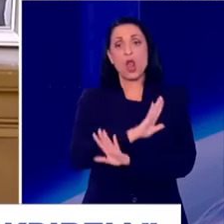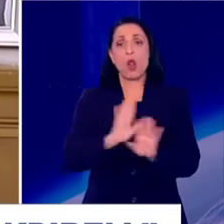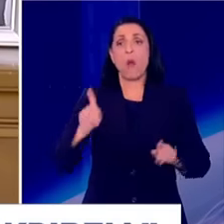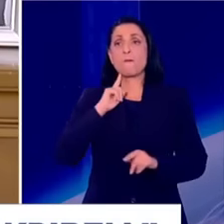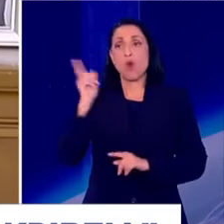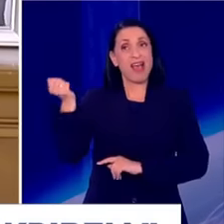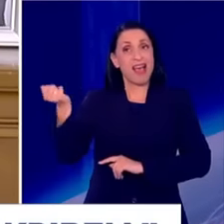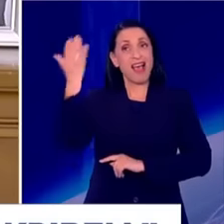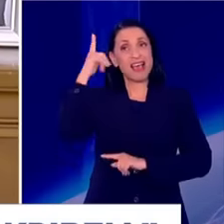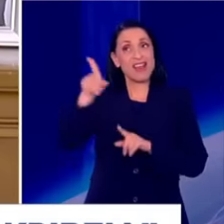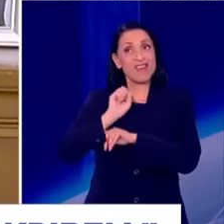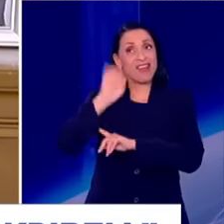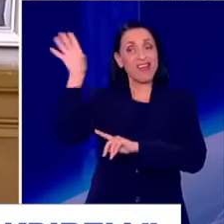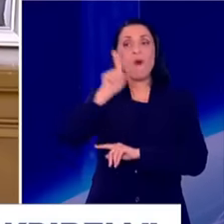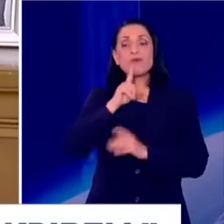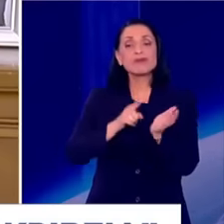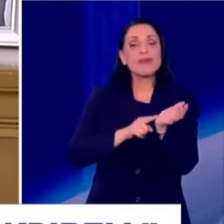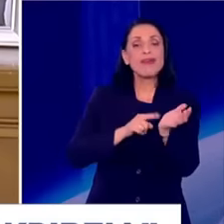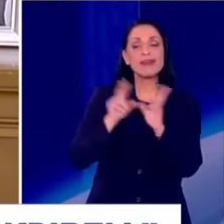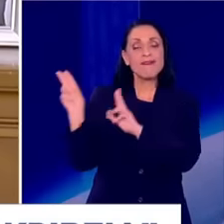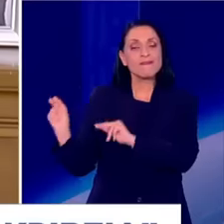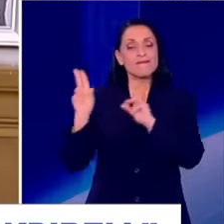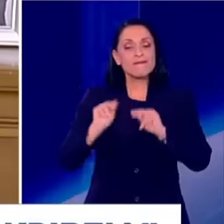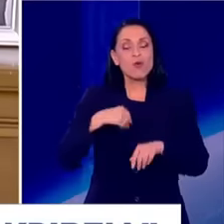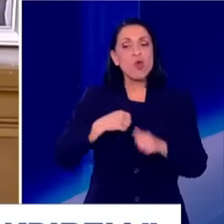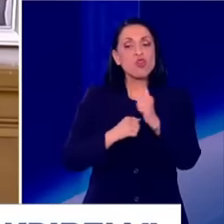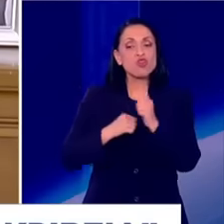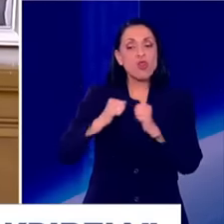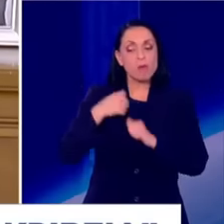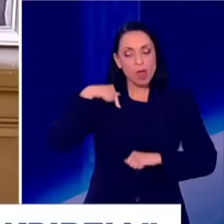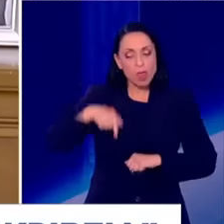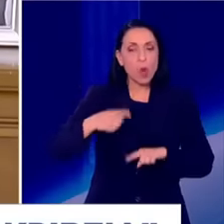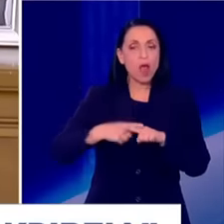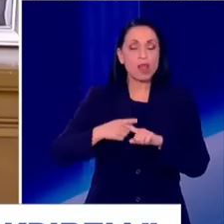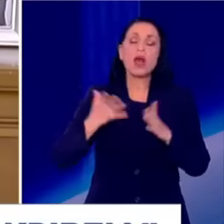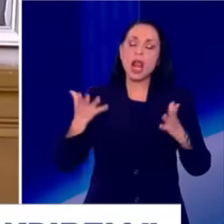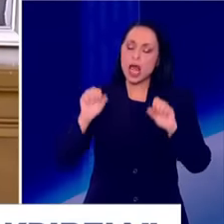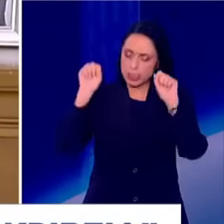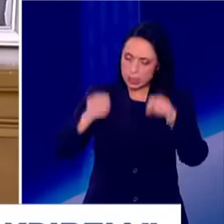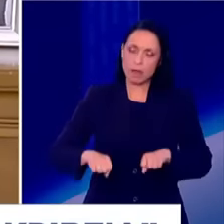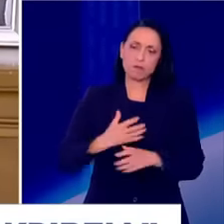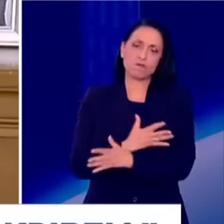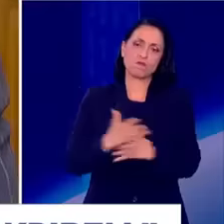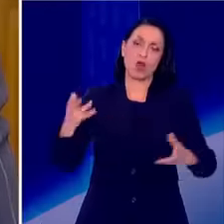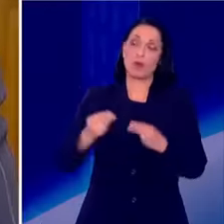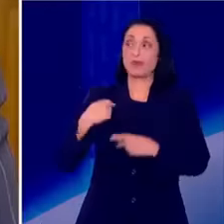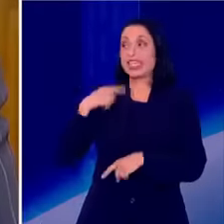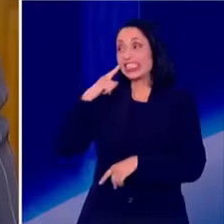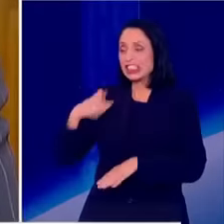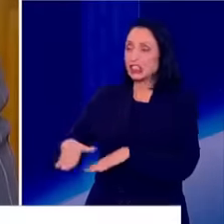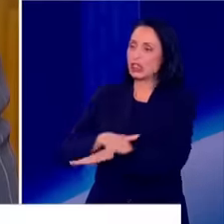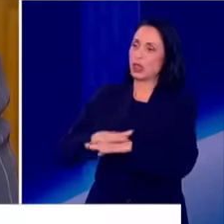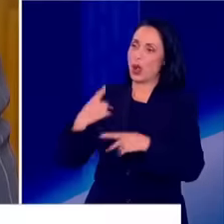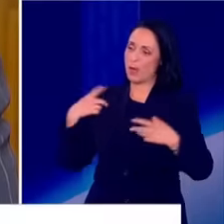εισαγόμενη, ότι δεν έχει χαρακτηριστικά τα οποία αφορούν και τη δομή της οικονομίας μας. Είναι όμως ένα μεγάλο πρόβλημα. Εγώ θυμάμαι, συγγνώμη σας διακόπτω στην